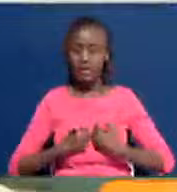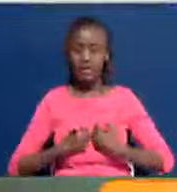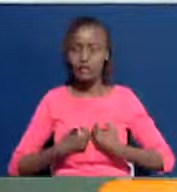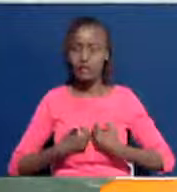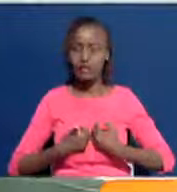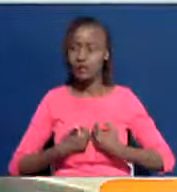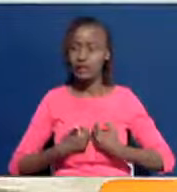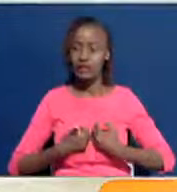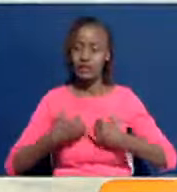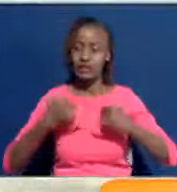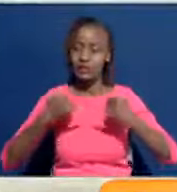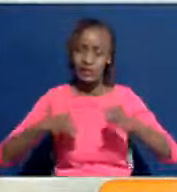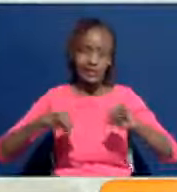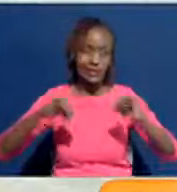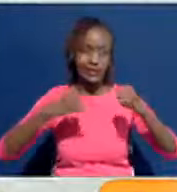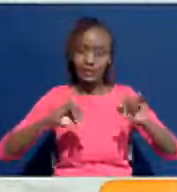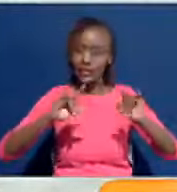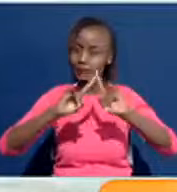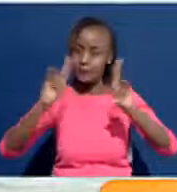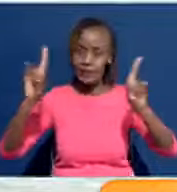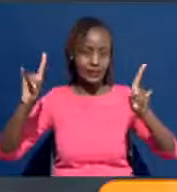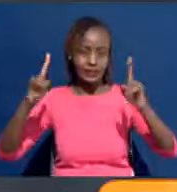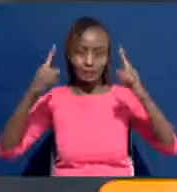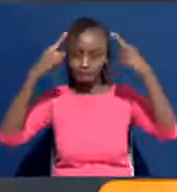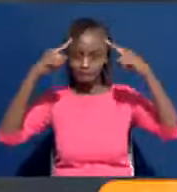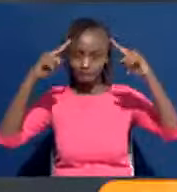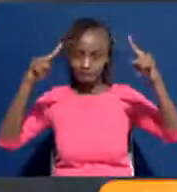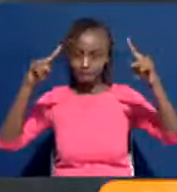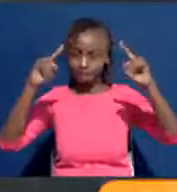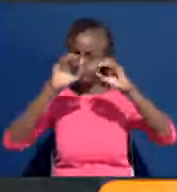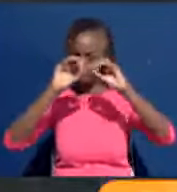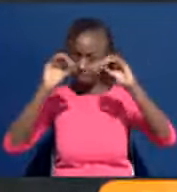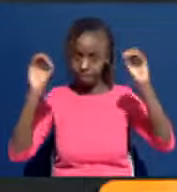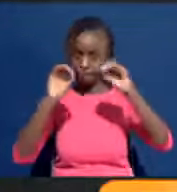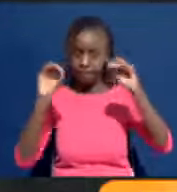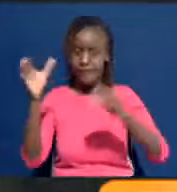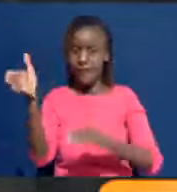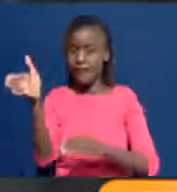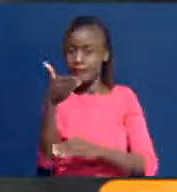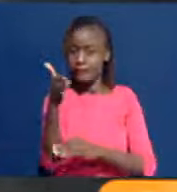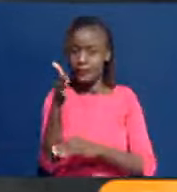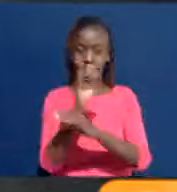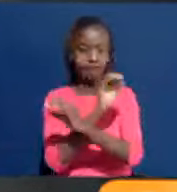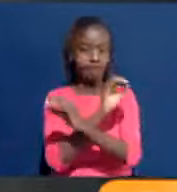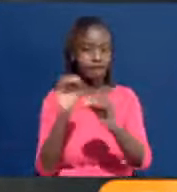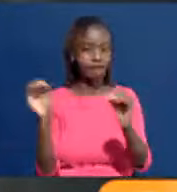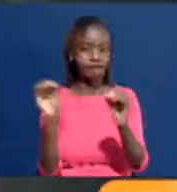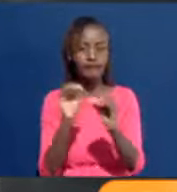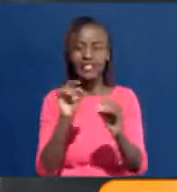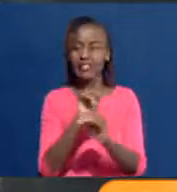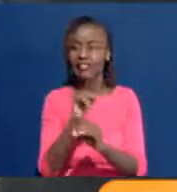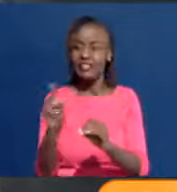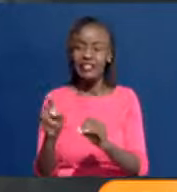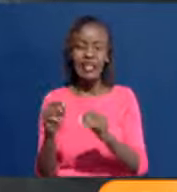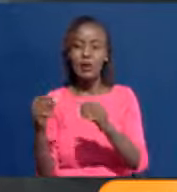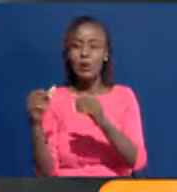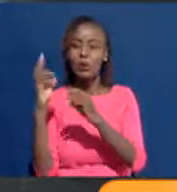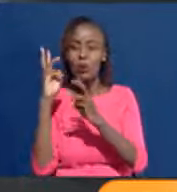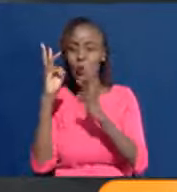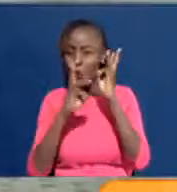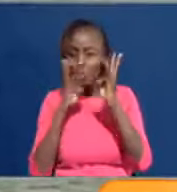zao zikiashiria zimeambulia patupu. Hakuna samaki. Ni hali ambayo wamekumbana nayo kwa miezi